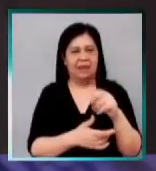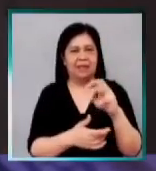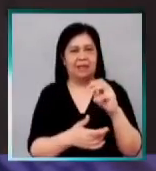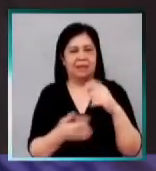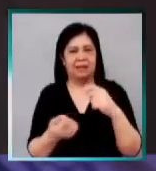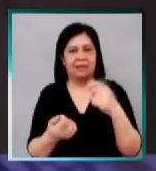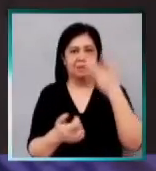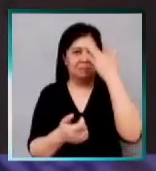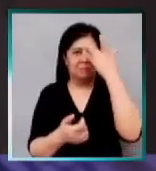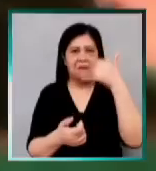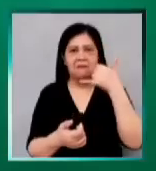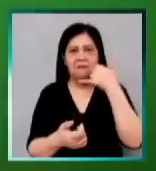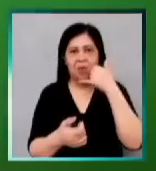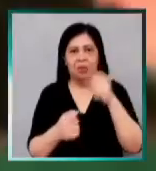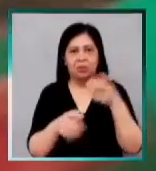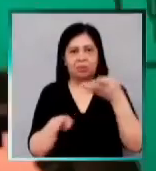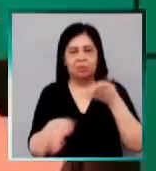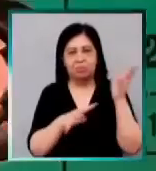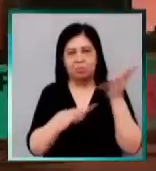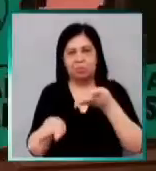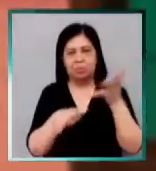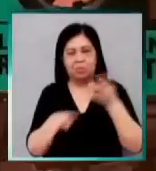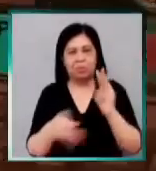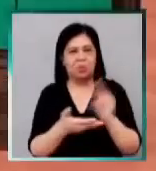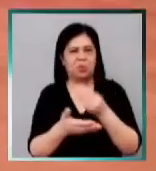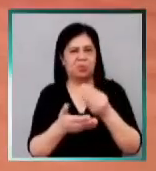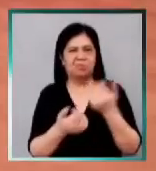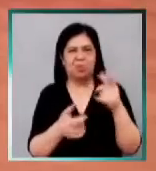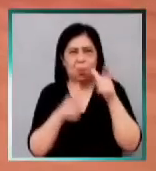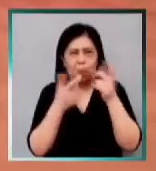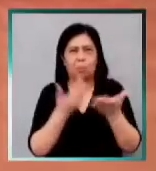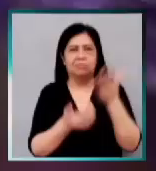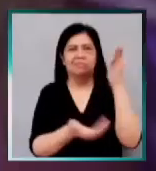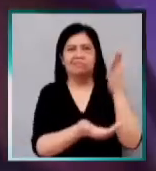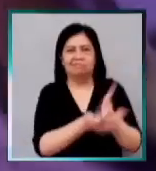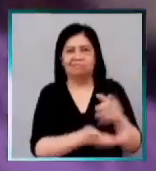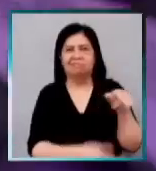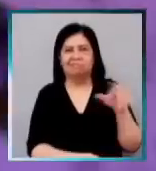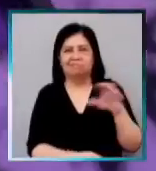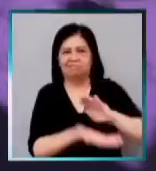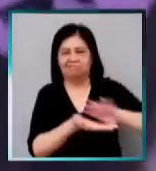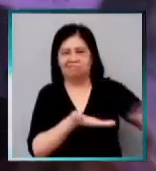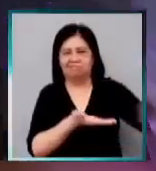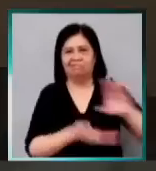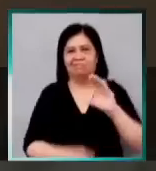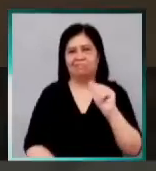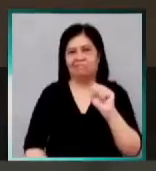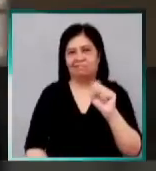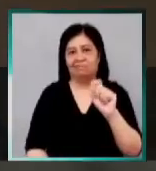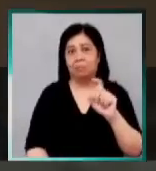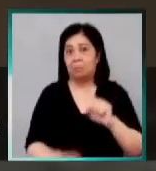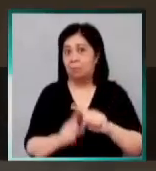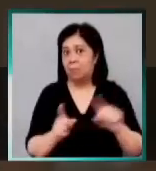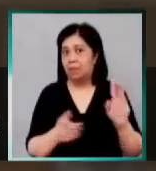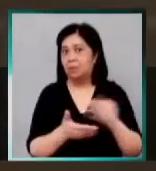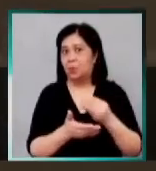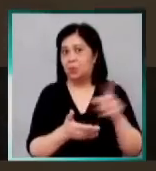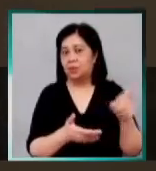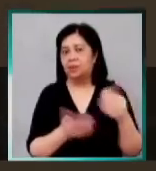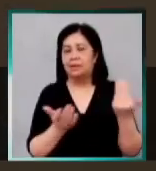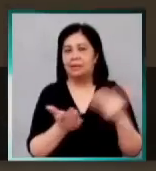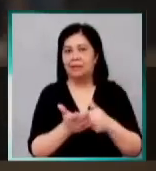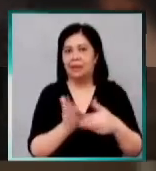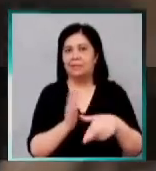kaya mag-stream ng music, halos tumigil na ang ikot ng mga cassette tape. Pero ang tugtugin nito, muling naririnig pa